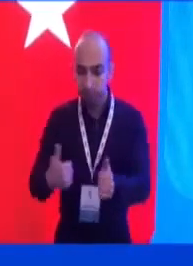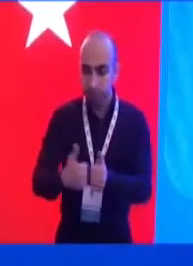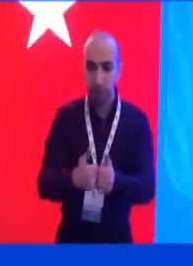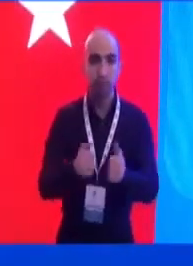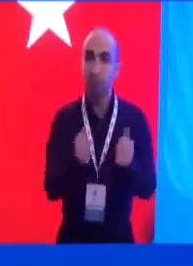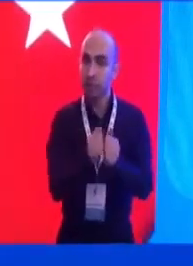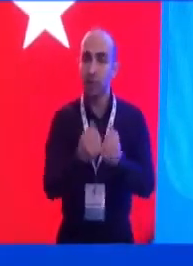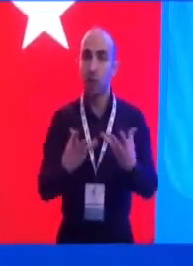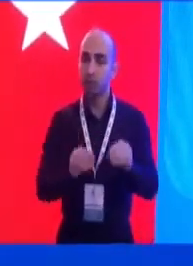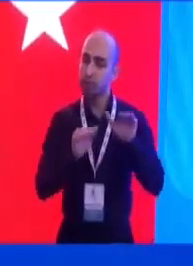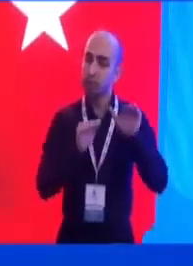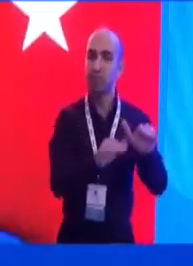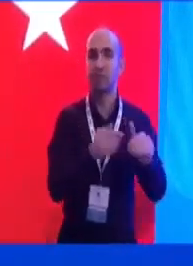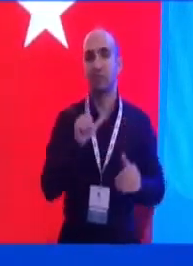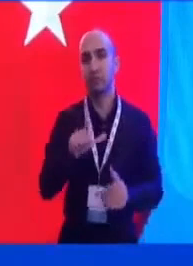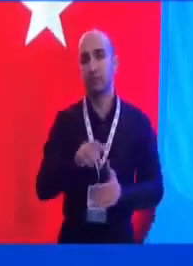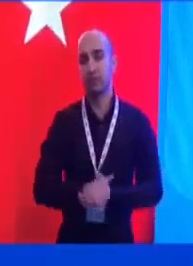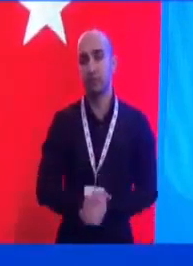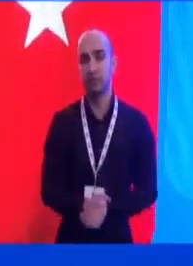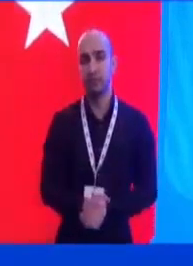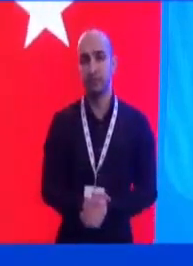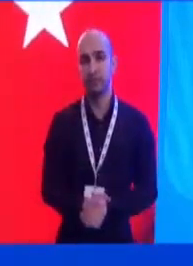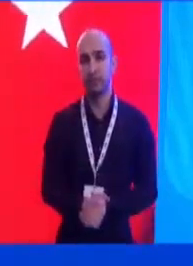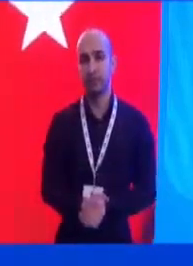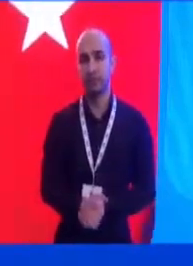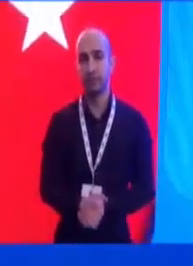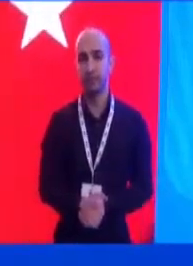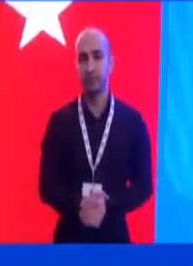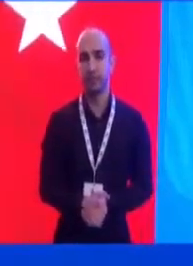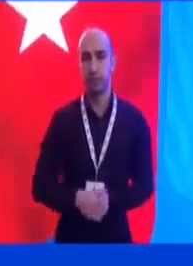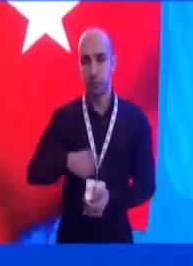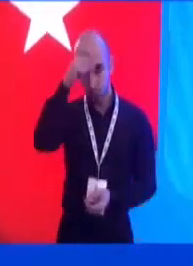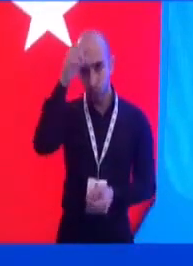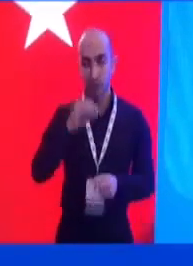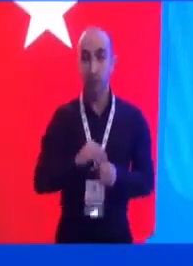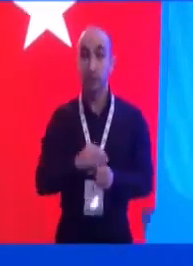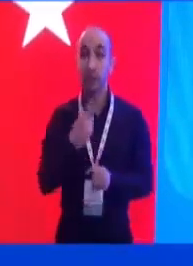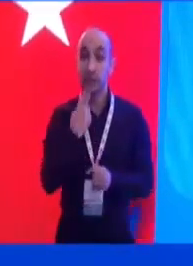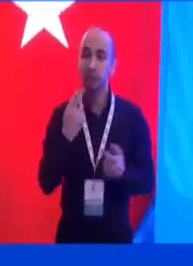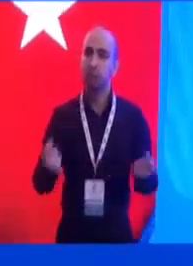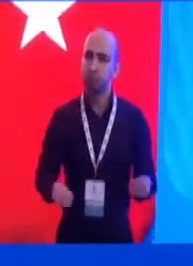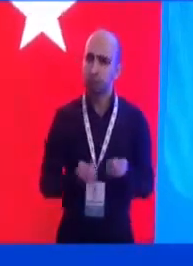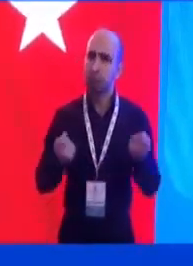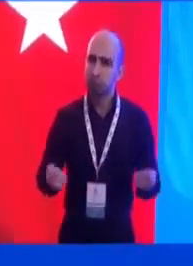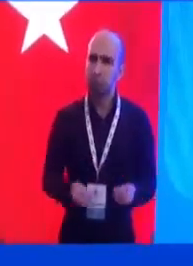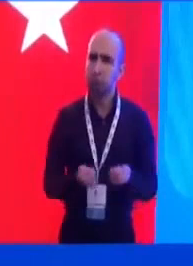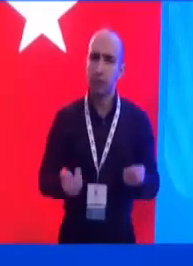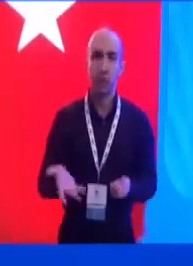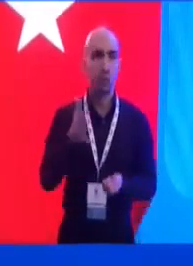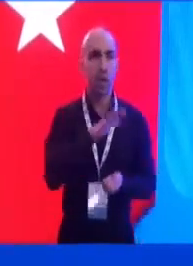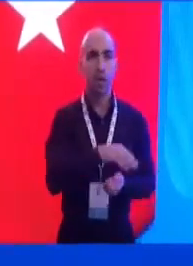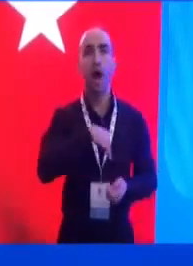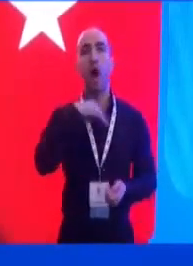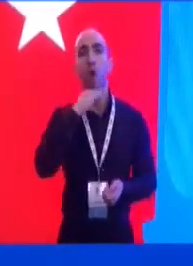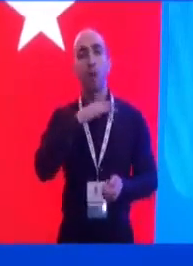destek vermek gerekiyor. Biliyorsunuz ülkemizde kadınların mücadelesi başka ülkelere, hatta bazı Avrupa ülkelerine